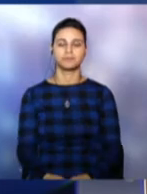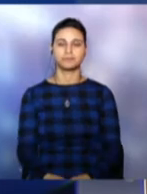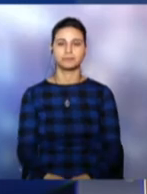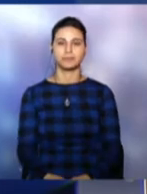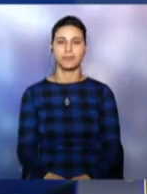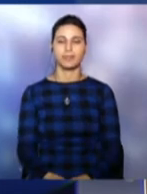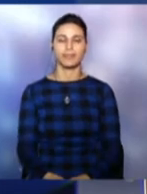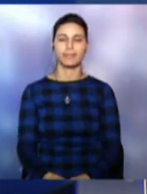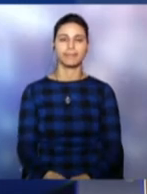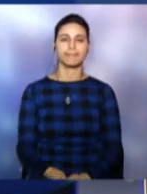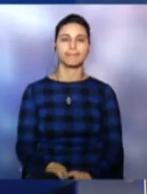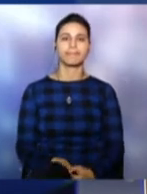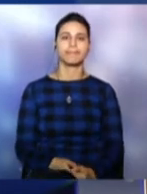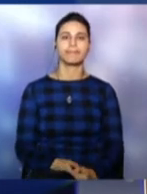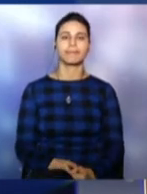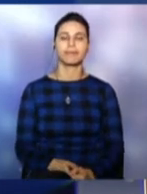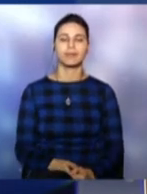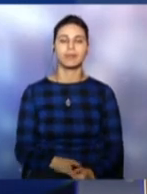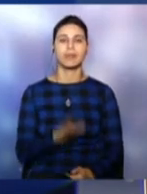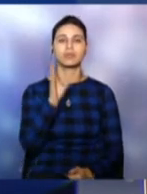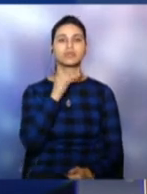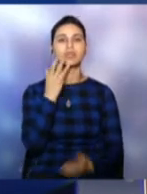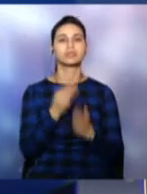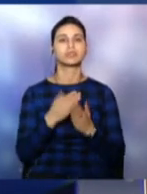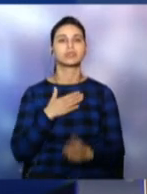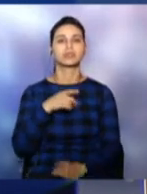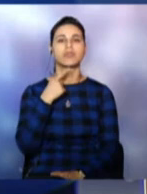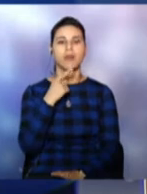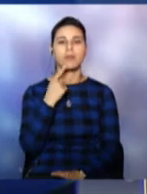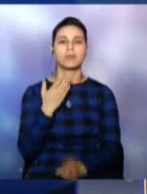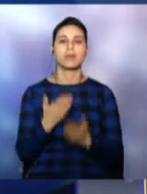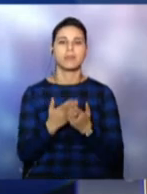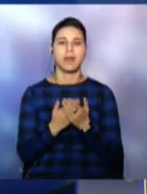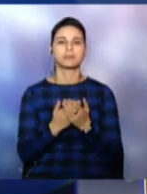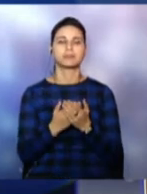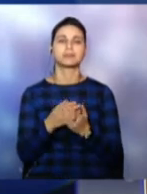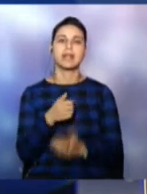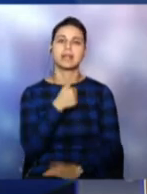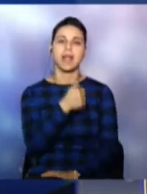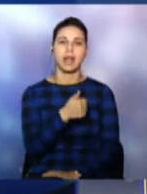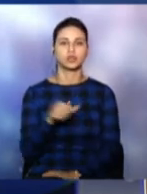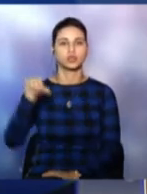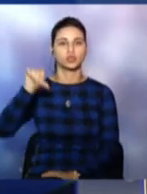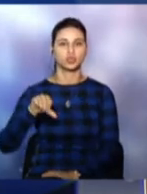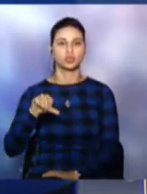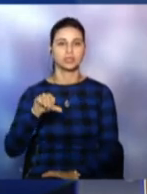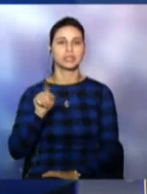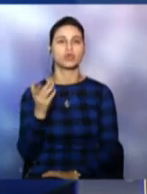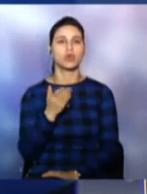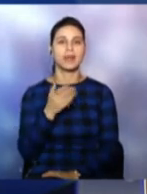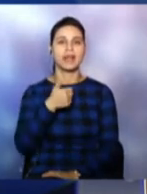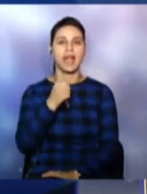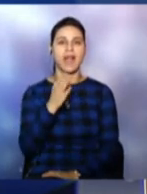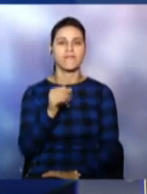საუბრობდით ჩვენებებზე, უკუჩვენებებზე, სამედიცინო ასე ვთქვათ თარგმანი გავაკეთეთ ამ ინფორმაციისა.